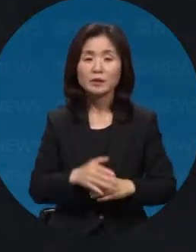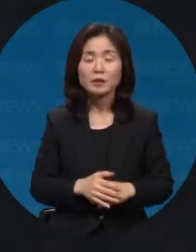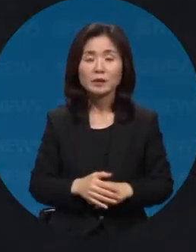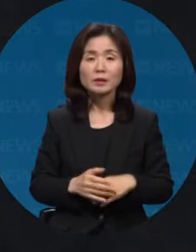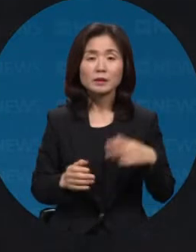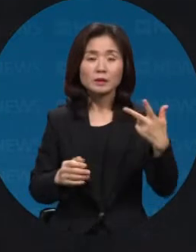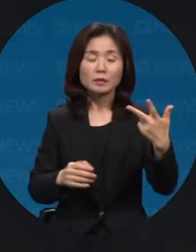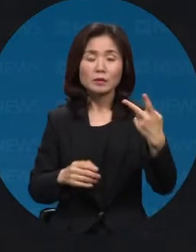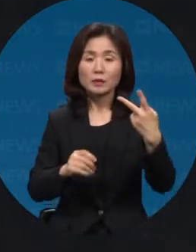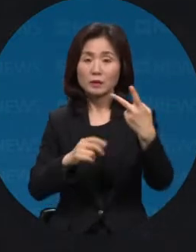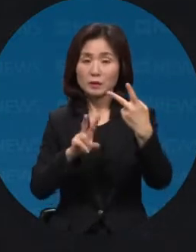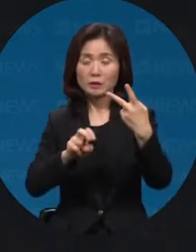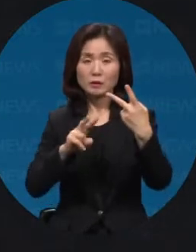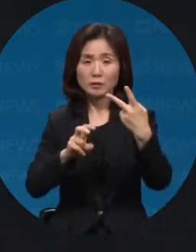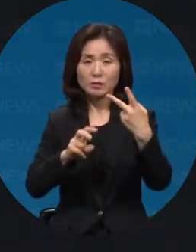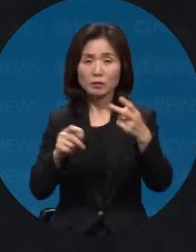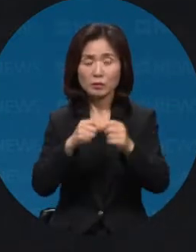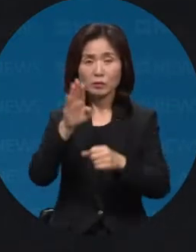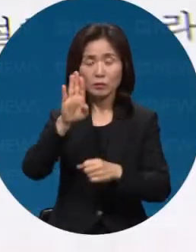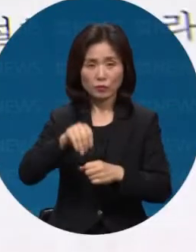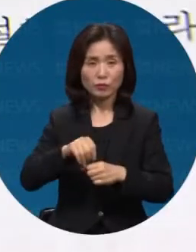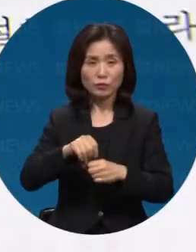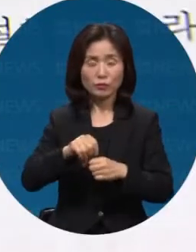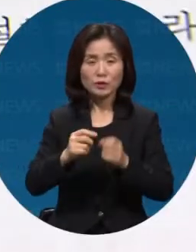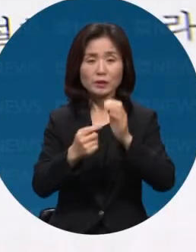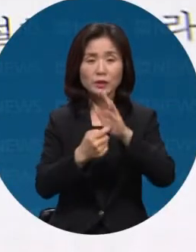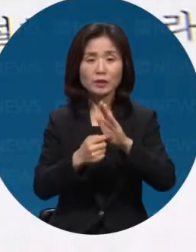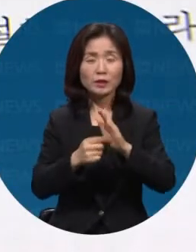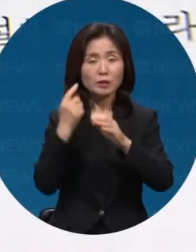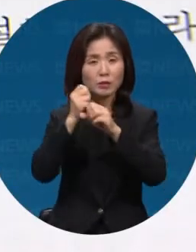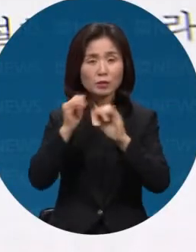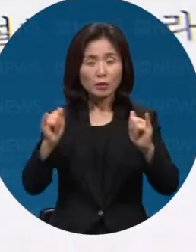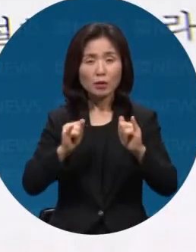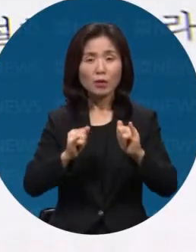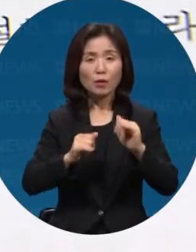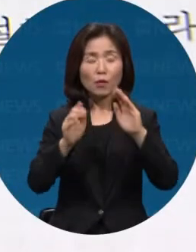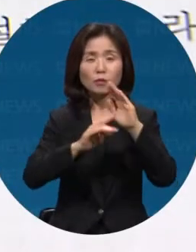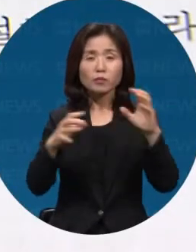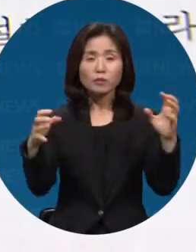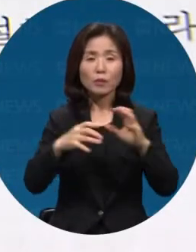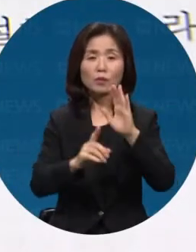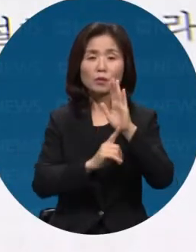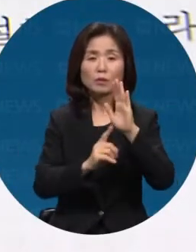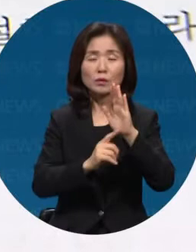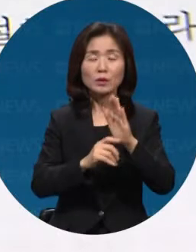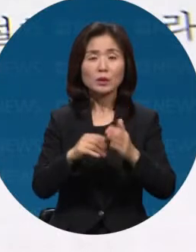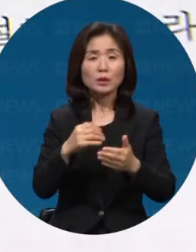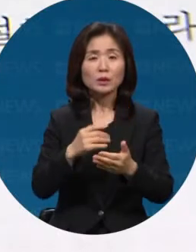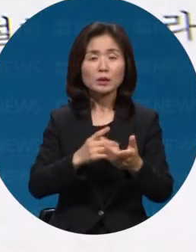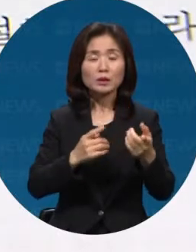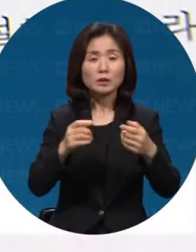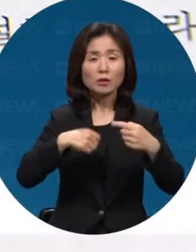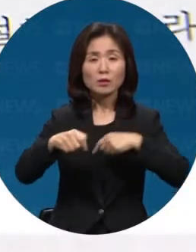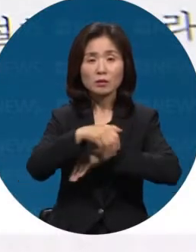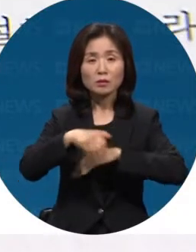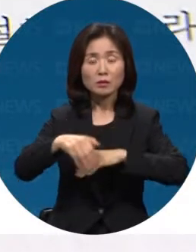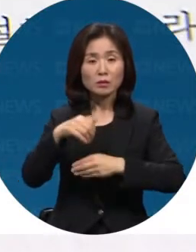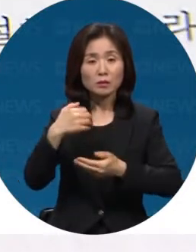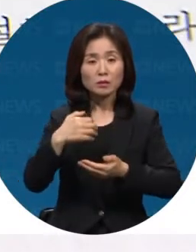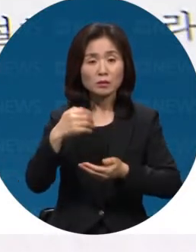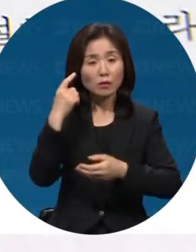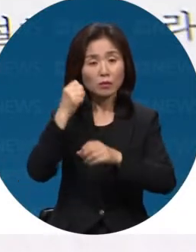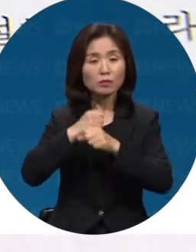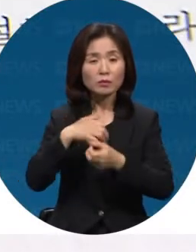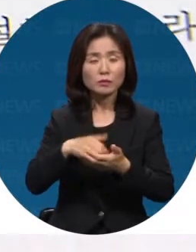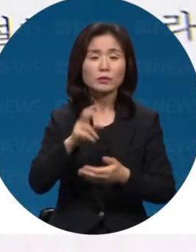지난 2월 22일 교육부가 낸 연구자 공무 공고입니다 20개 정책 연구 과제 연구자를 공개 모집했는데